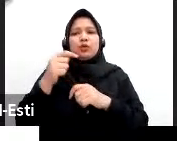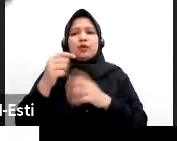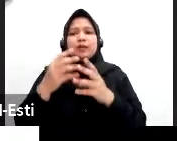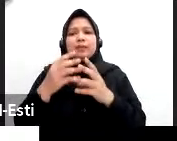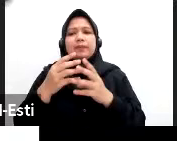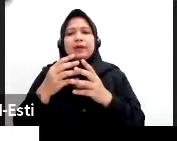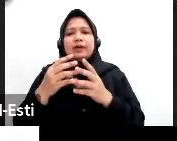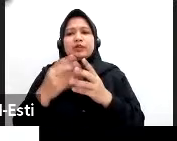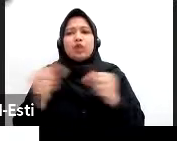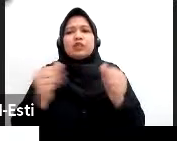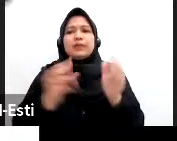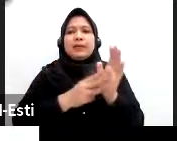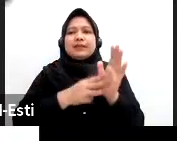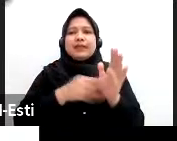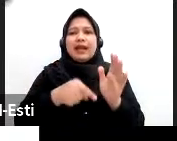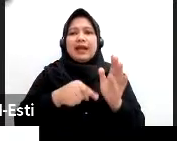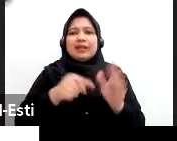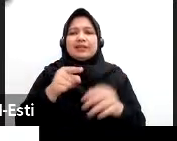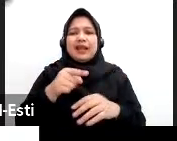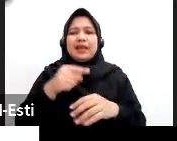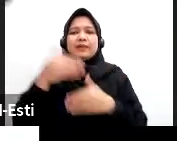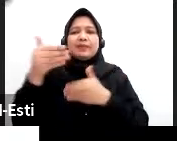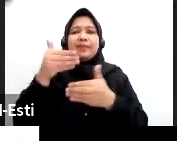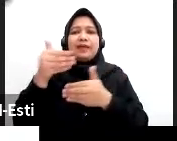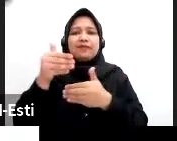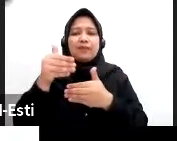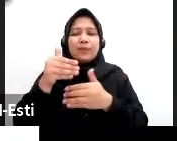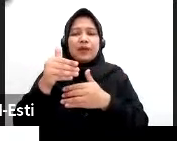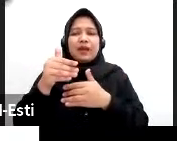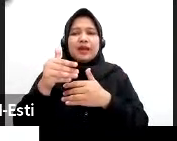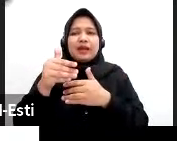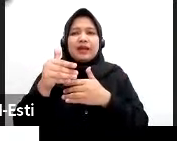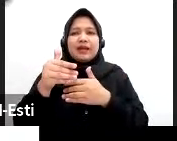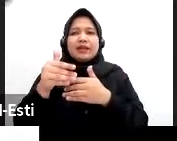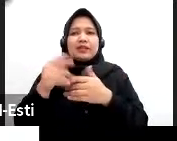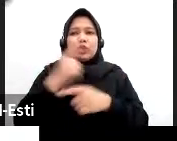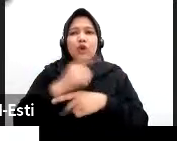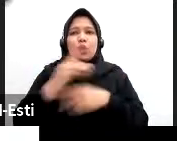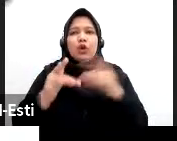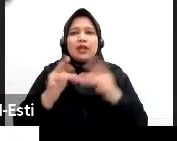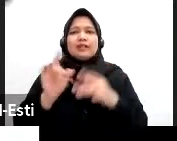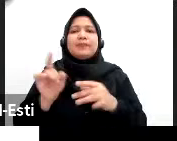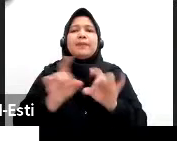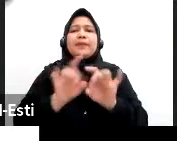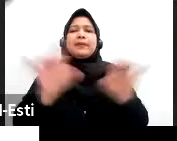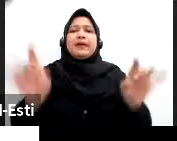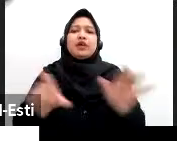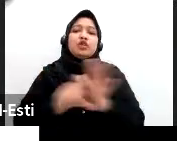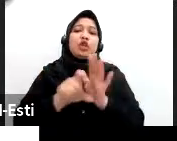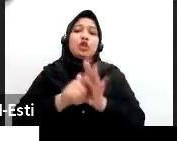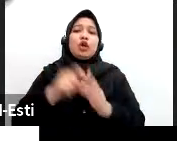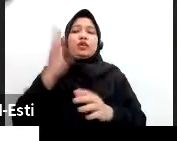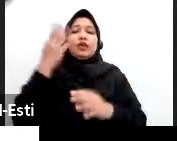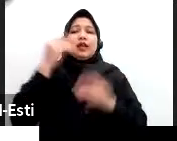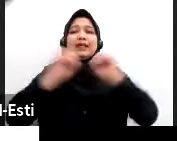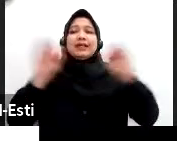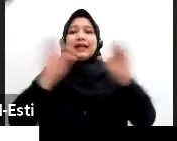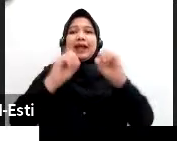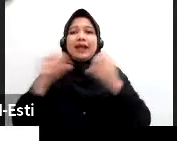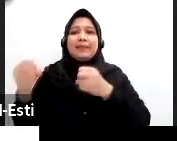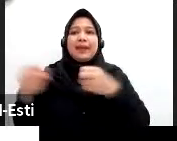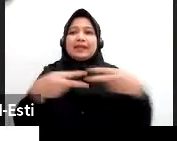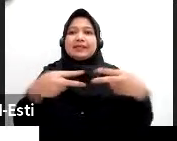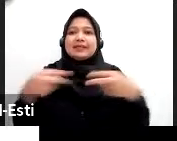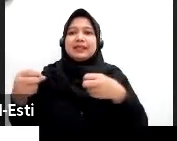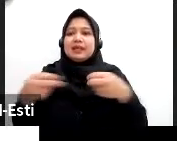di marketplace karena setiap model bisnisnya itu berbeda-beda misalnya seperti kategori iklan baris Tadinya saya ingin sampel Tampilkan